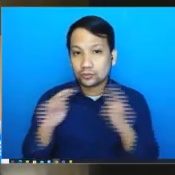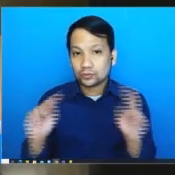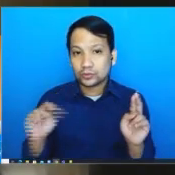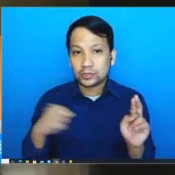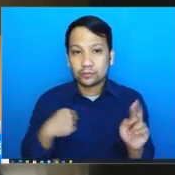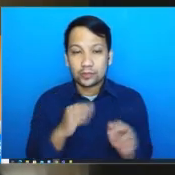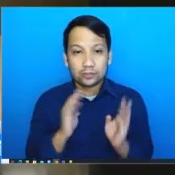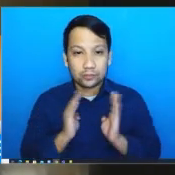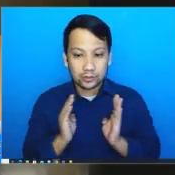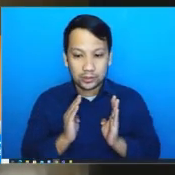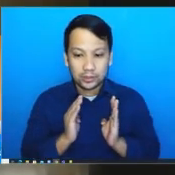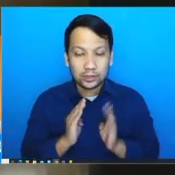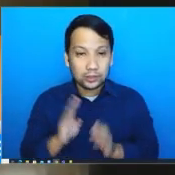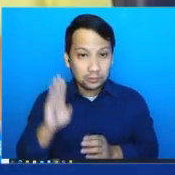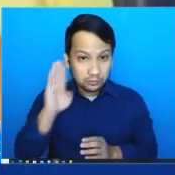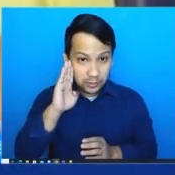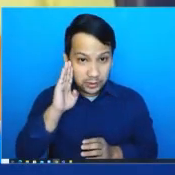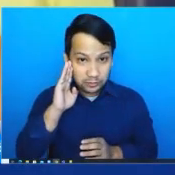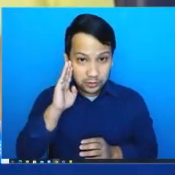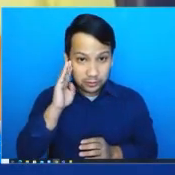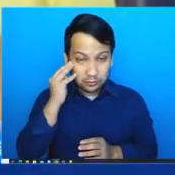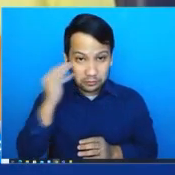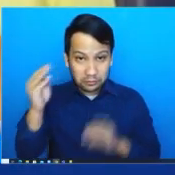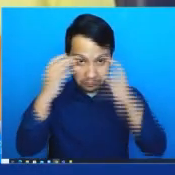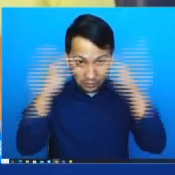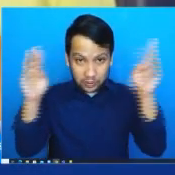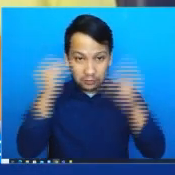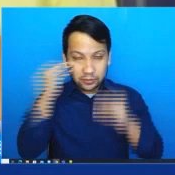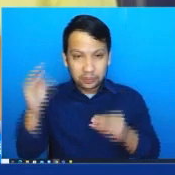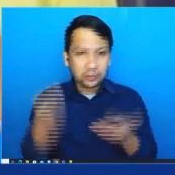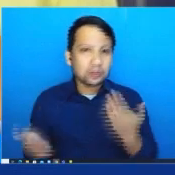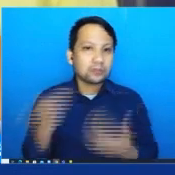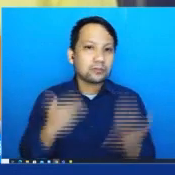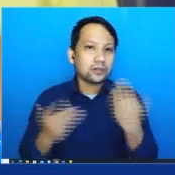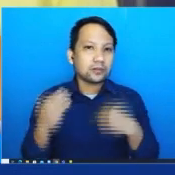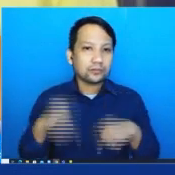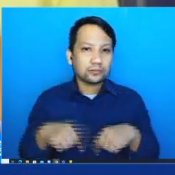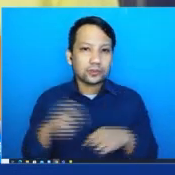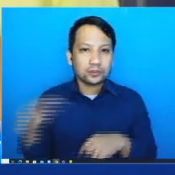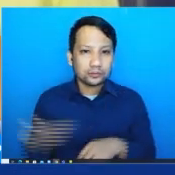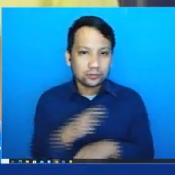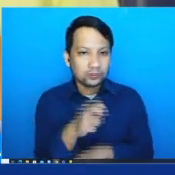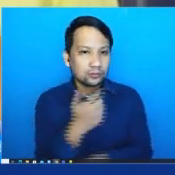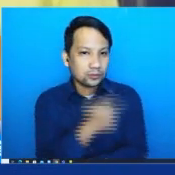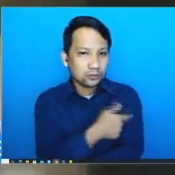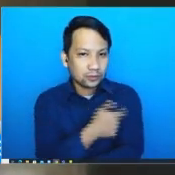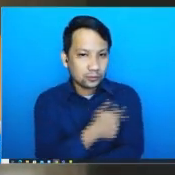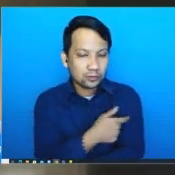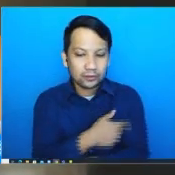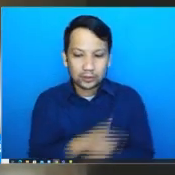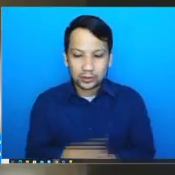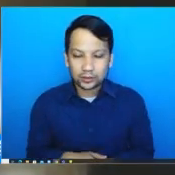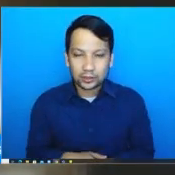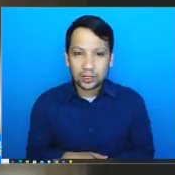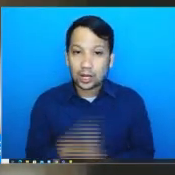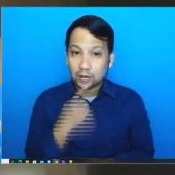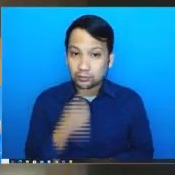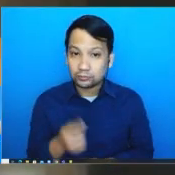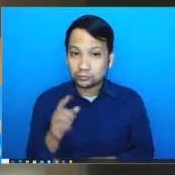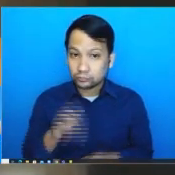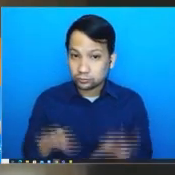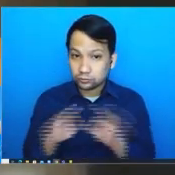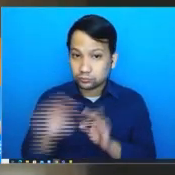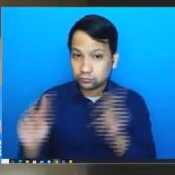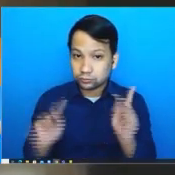Benjamin Magalong na paraan ito para hikayatin ang publiko na magpabakuna. It will incentivize the people, especially those